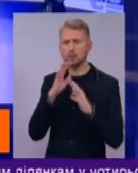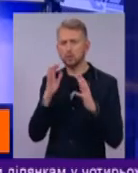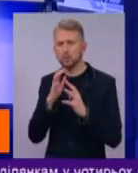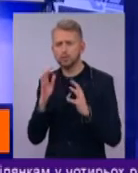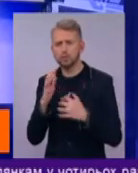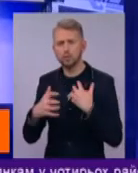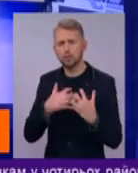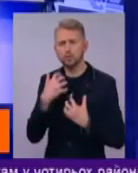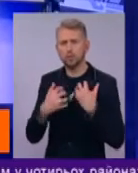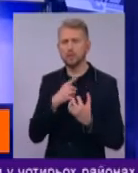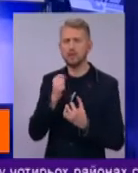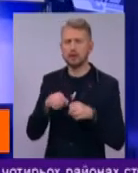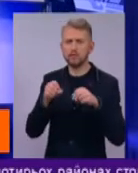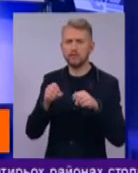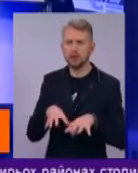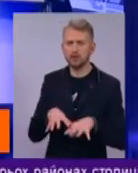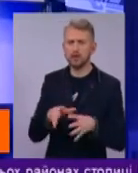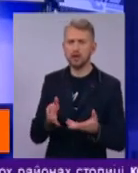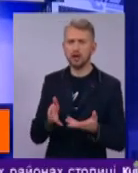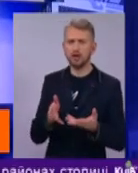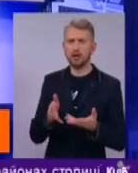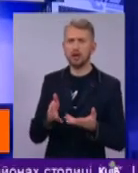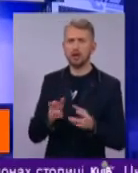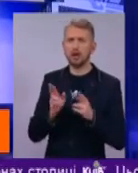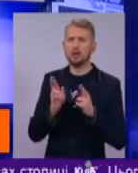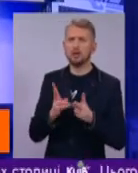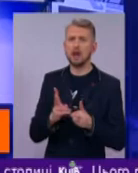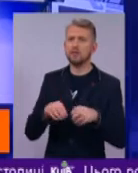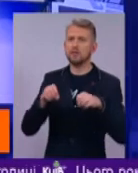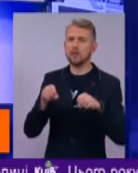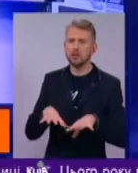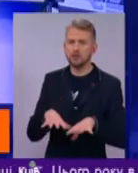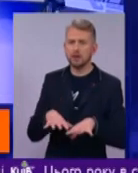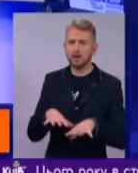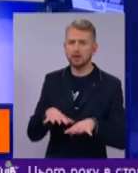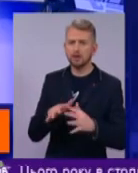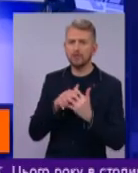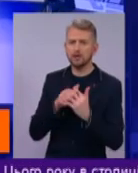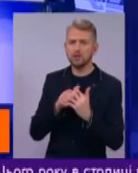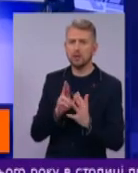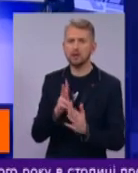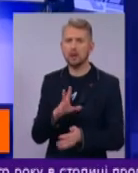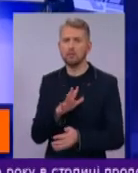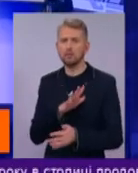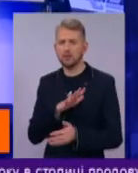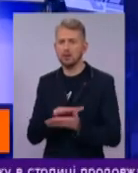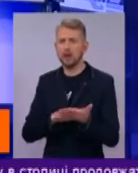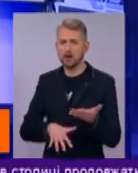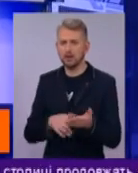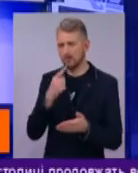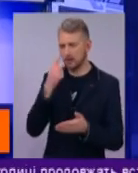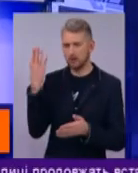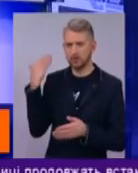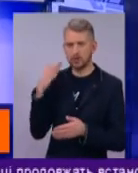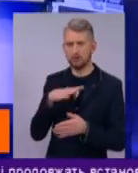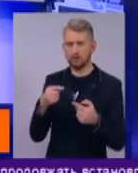за вирішення, власне, як вирішувати війну, як бути з нею далі. Нещодавно і